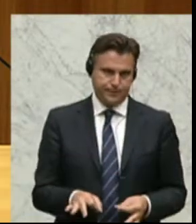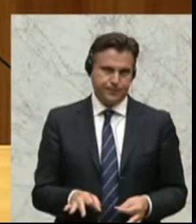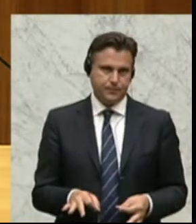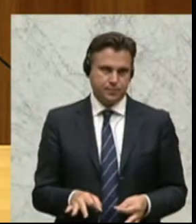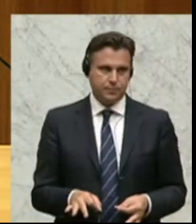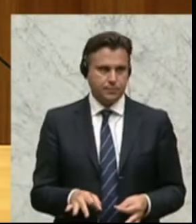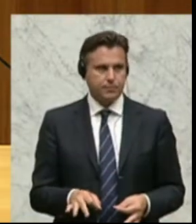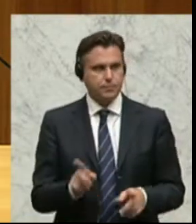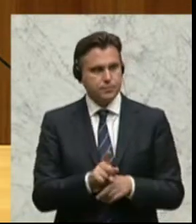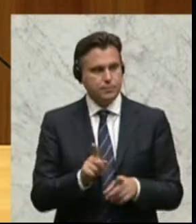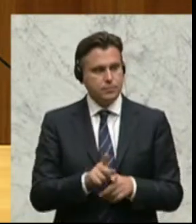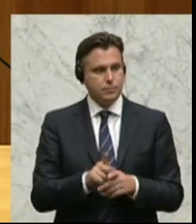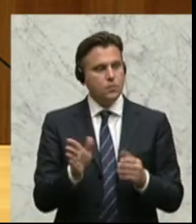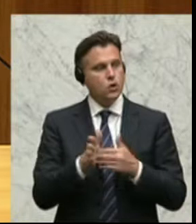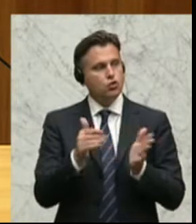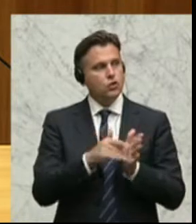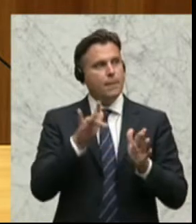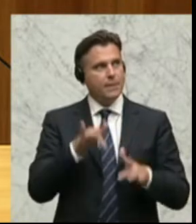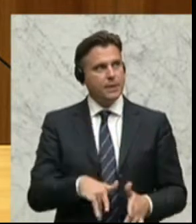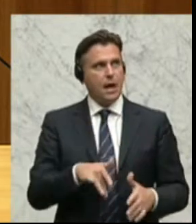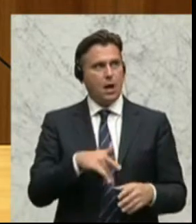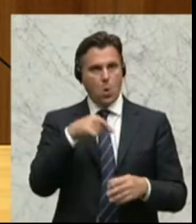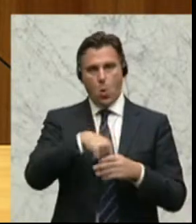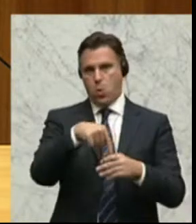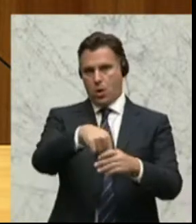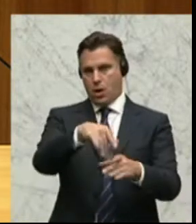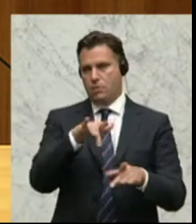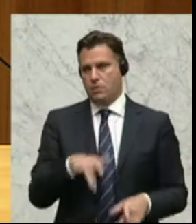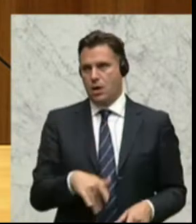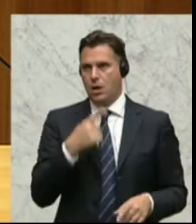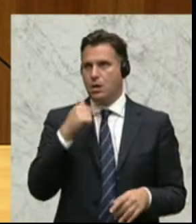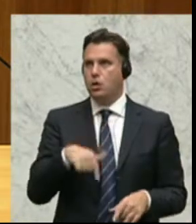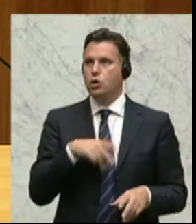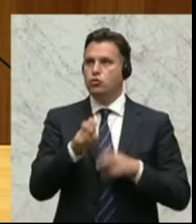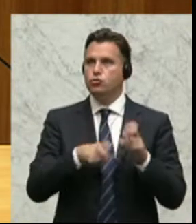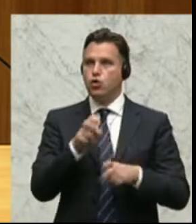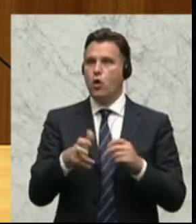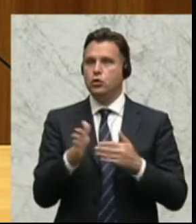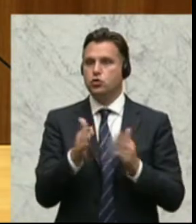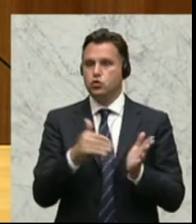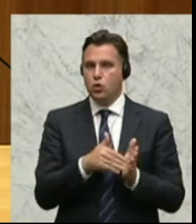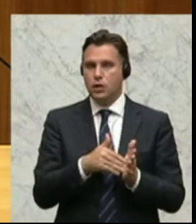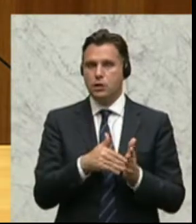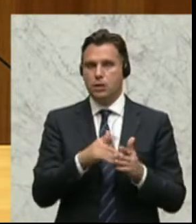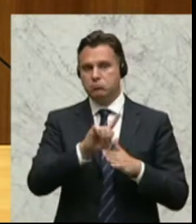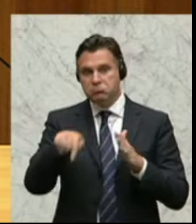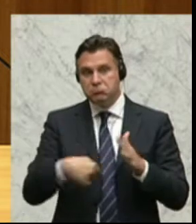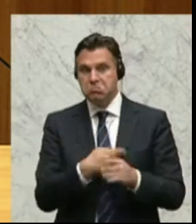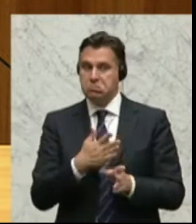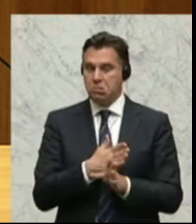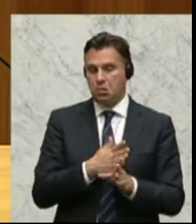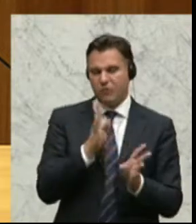Lücken. Es gibt noch immer das System, dass unser Steuersystem nicht hinterzugsresistent genug ist. Es gibt noch